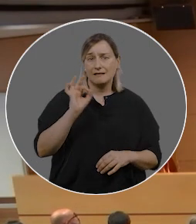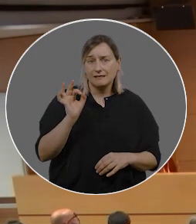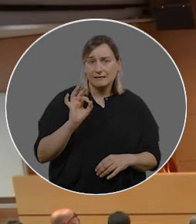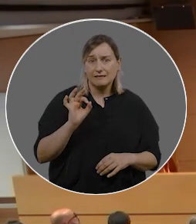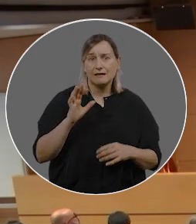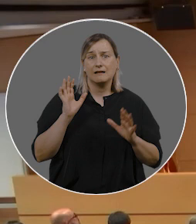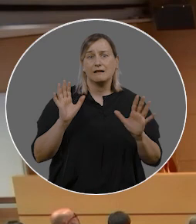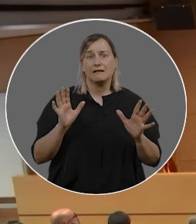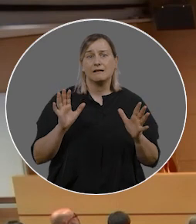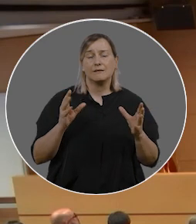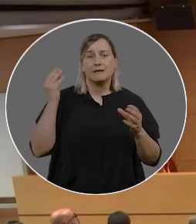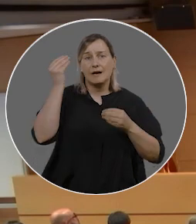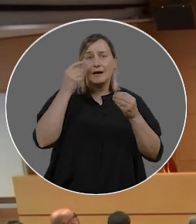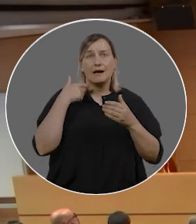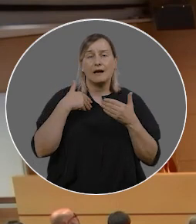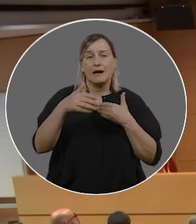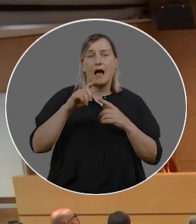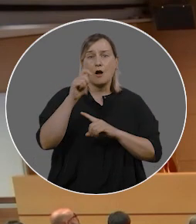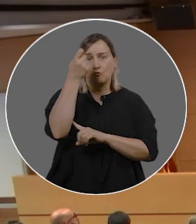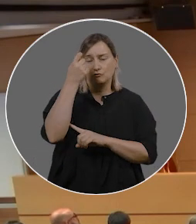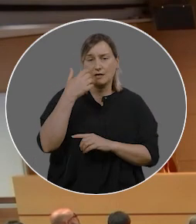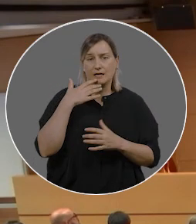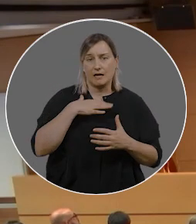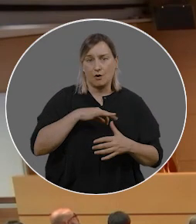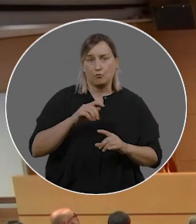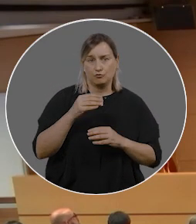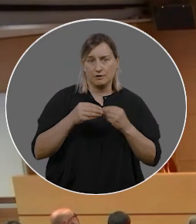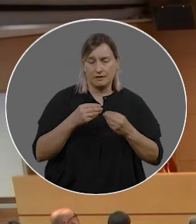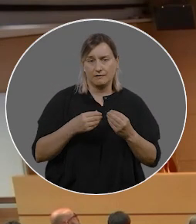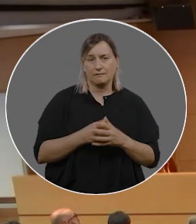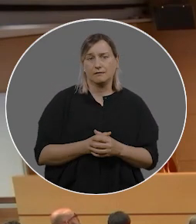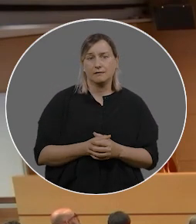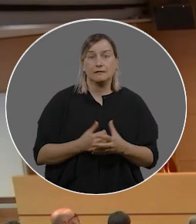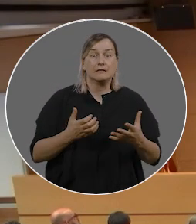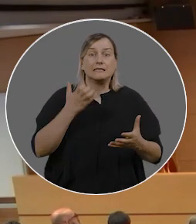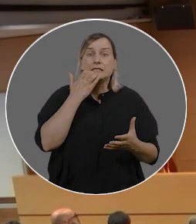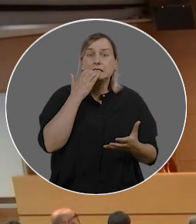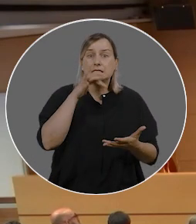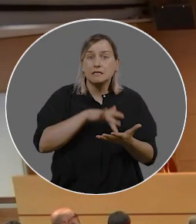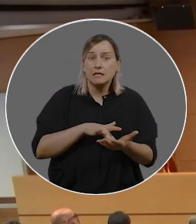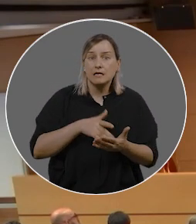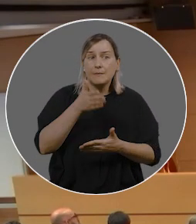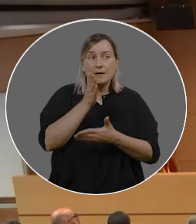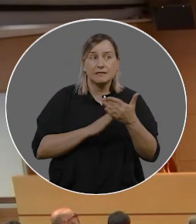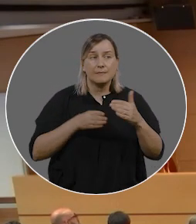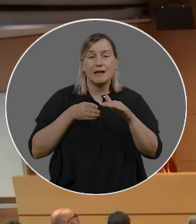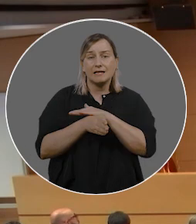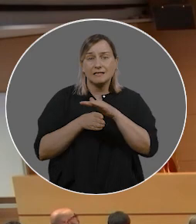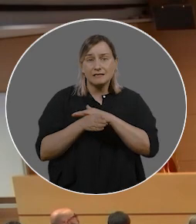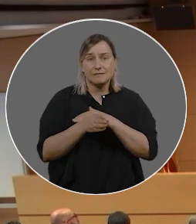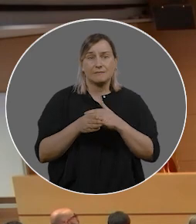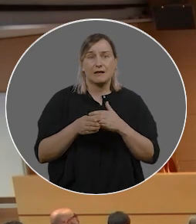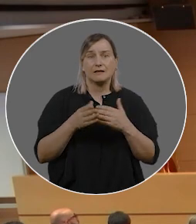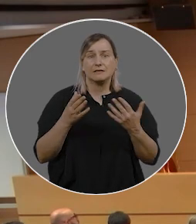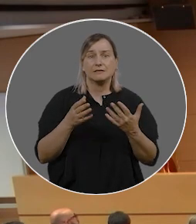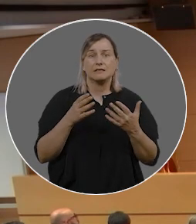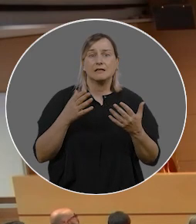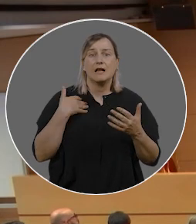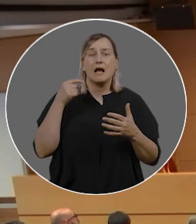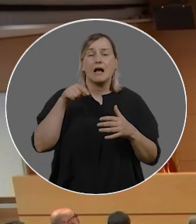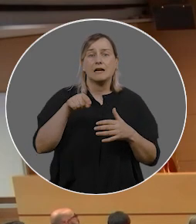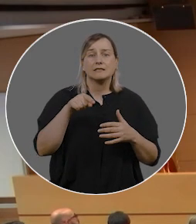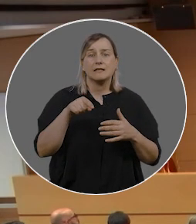el que hauríem de fer és aconseguir que ho siguin. Si són parcialment accessibles,